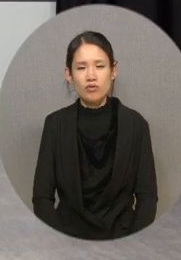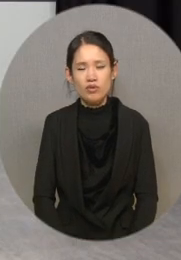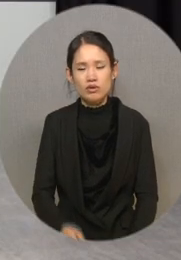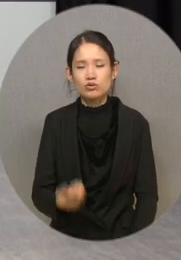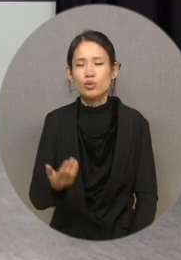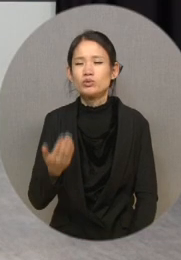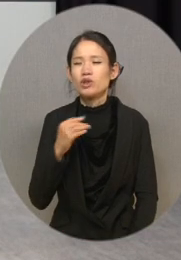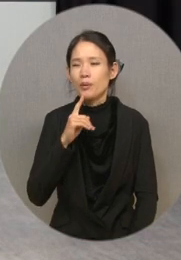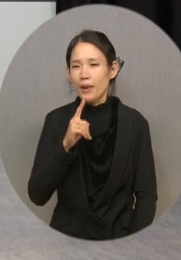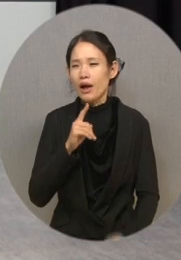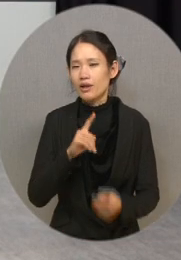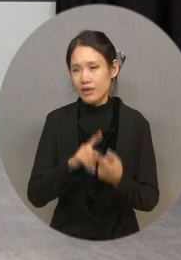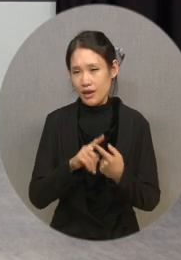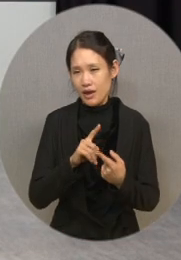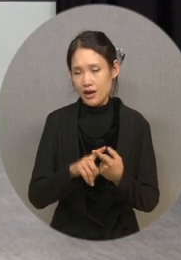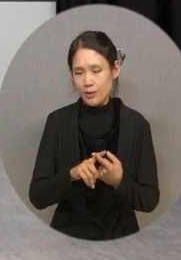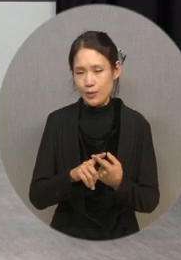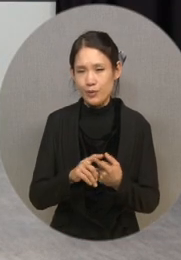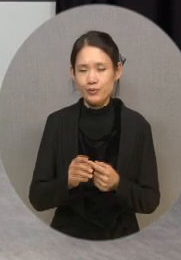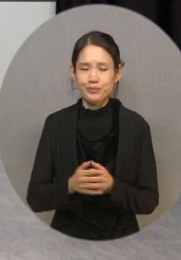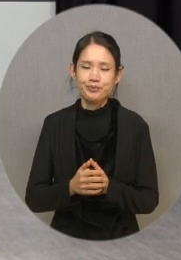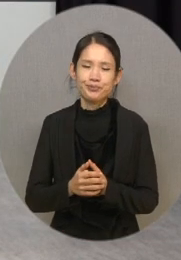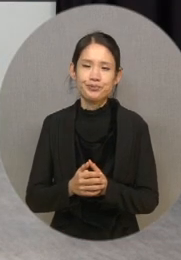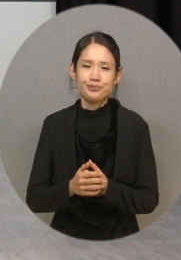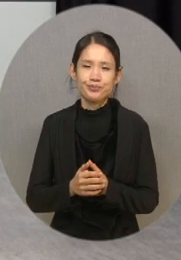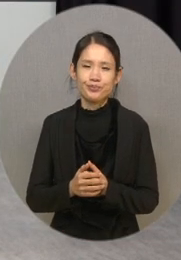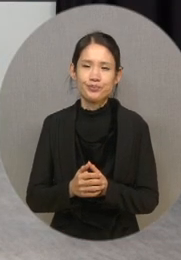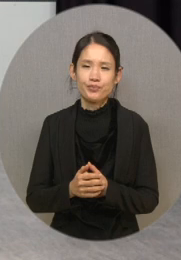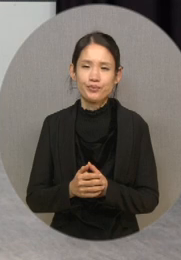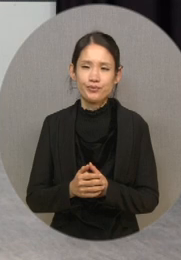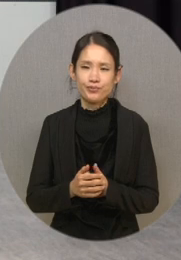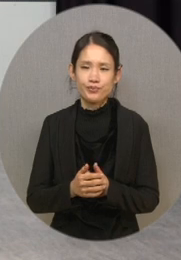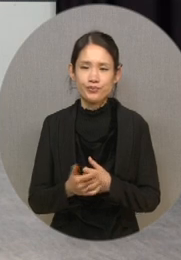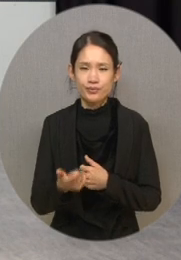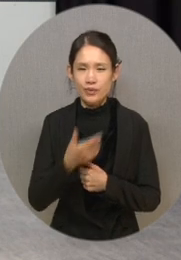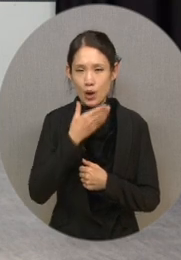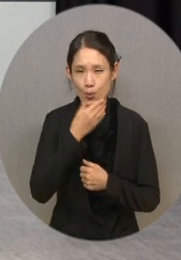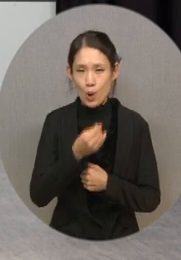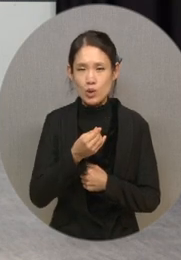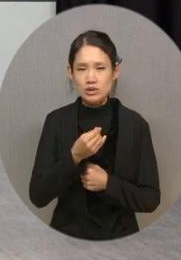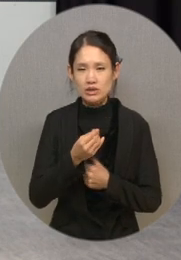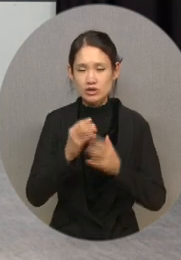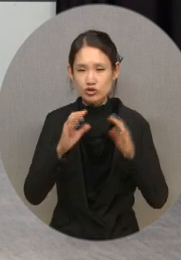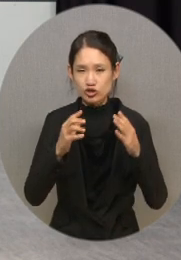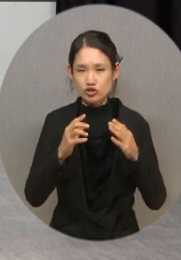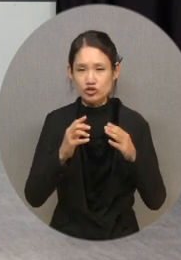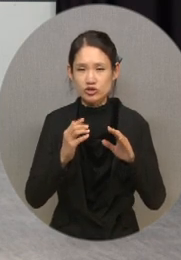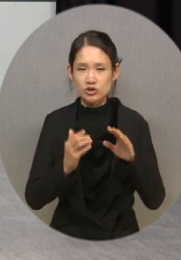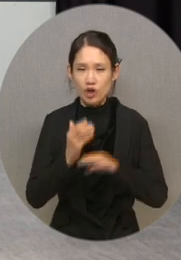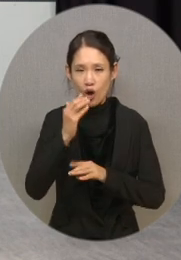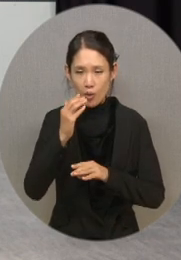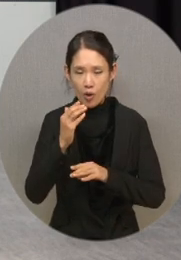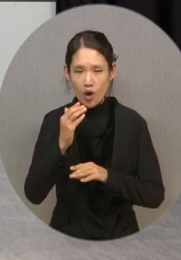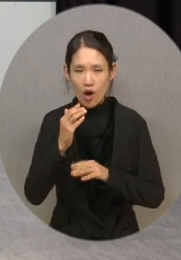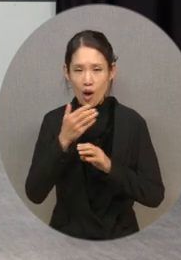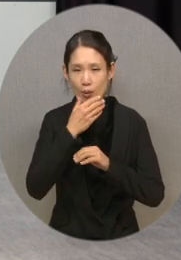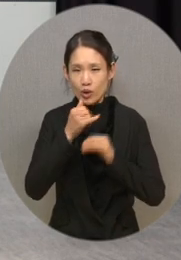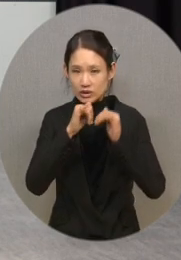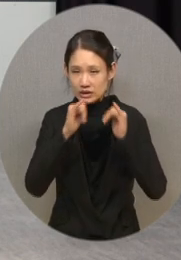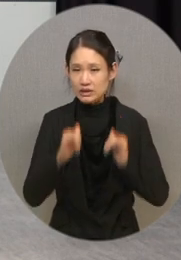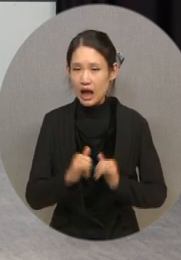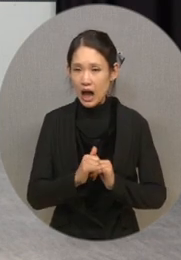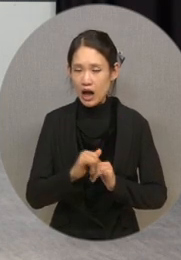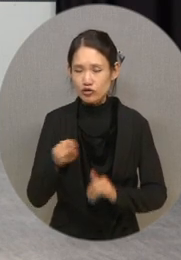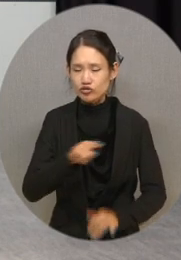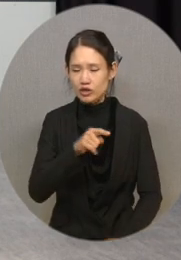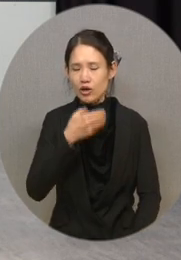앞서도 말씀했지만은 예. 그 우리가 너무 복지 국가를 그냥 넘어선 복지 사회를 우리가